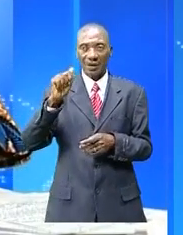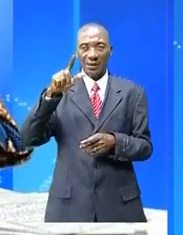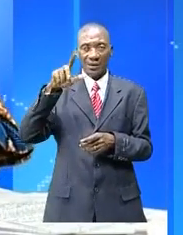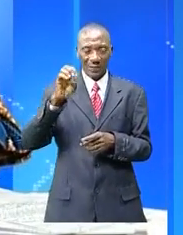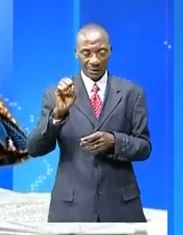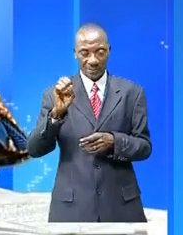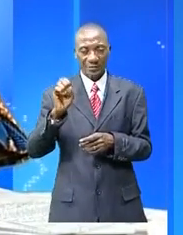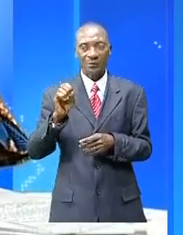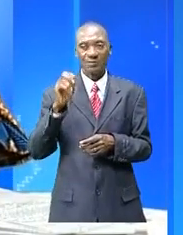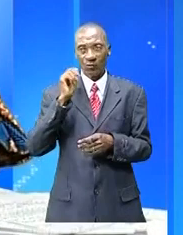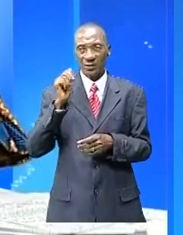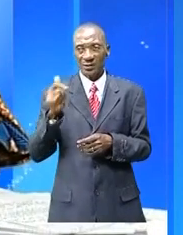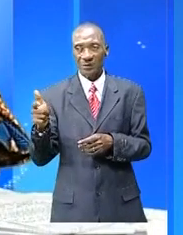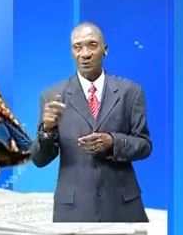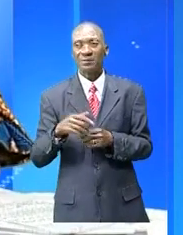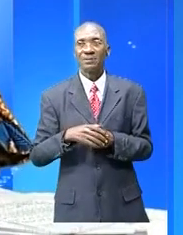Merveille,